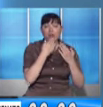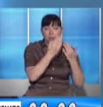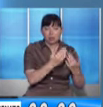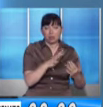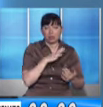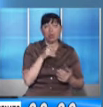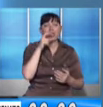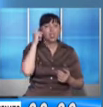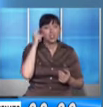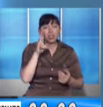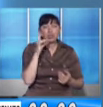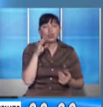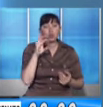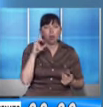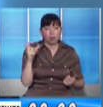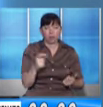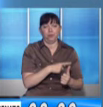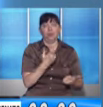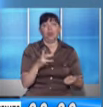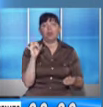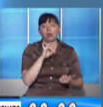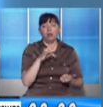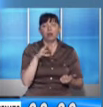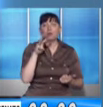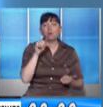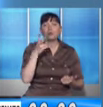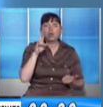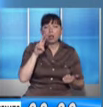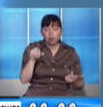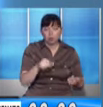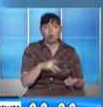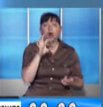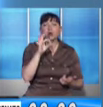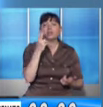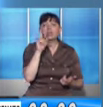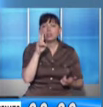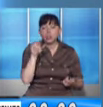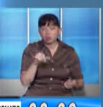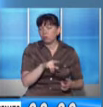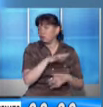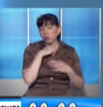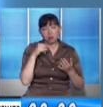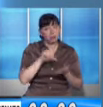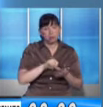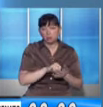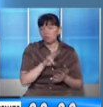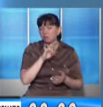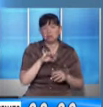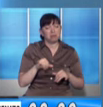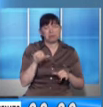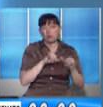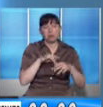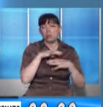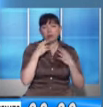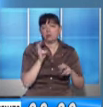cu Dorin Chirtoacă și cu Valeriu Munteanu. Octavian Țicu n-a dorit să participe la niciun fel de